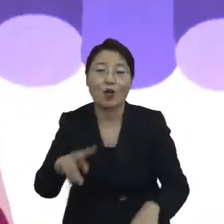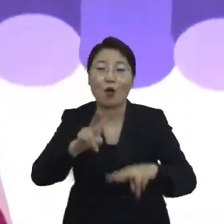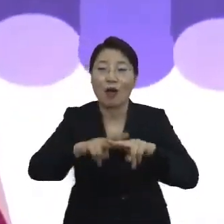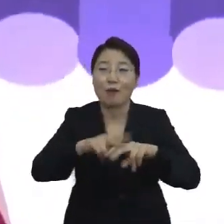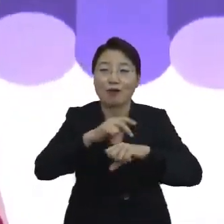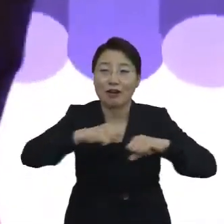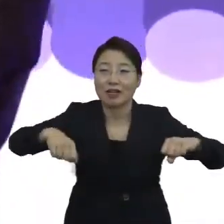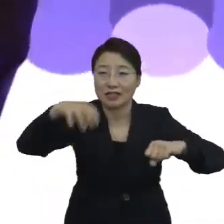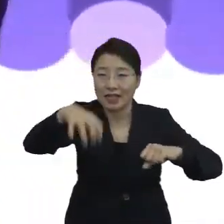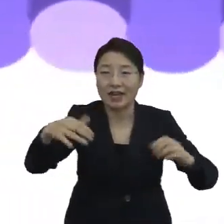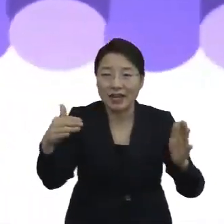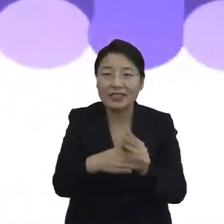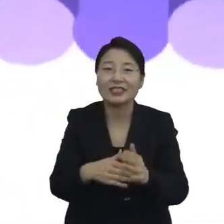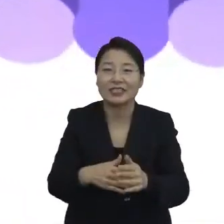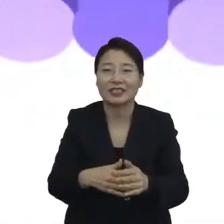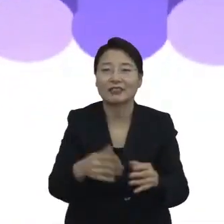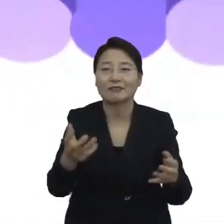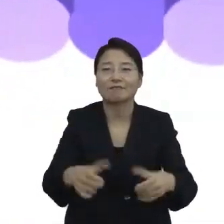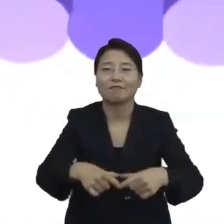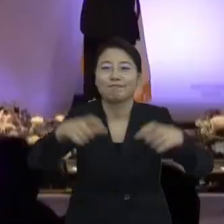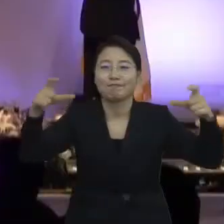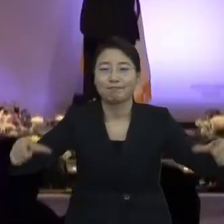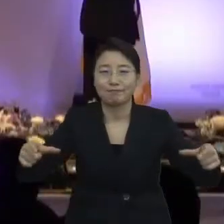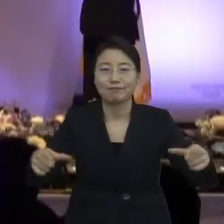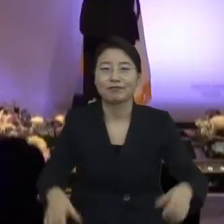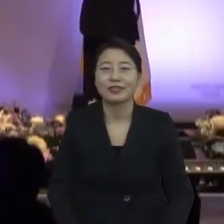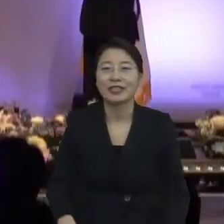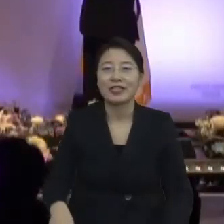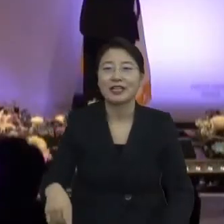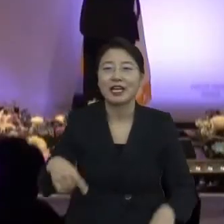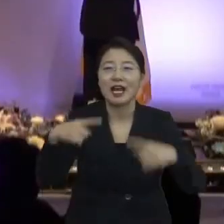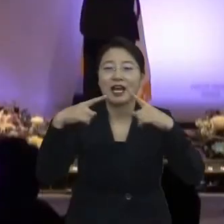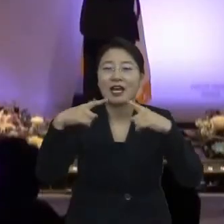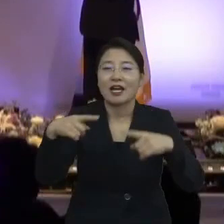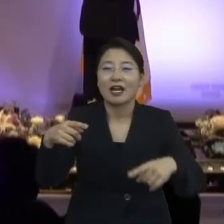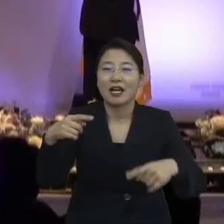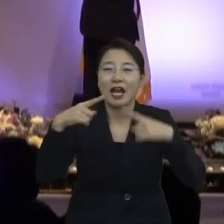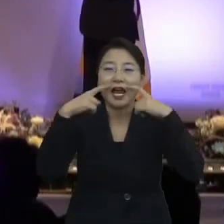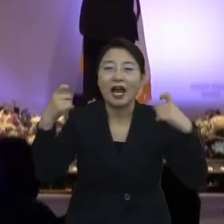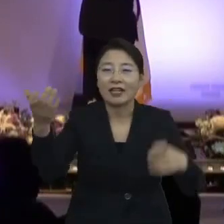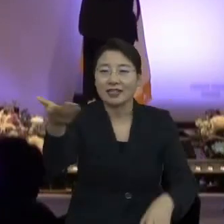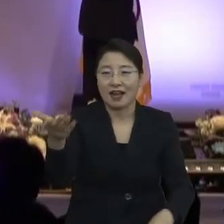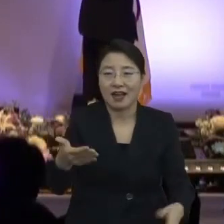했고 그리고 이제 한강까지